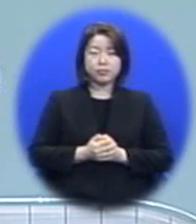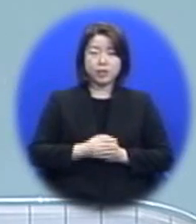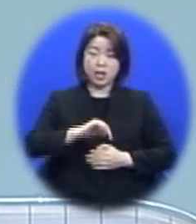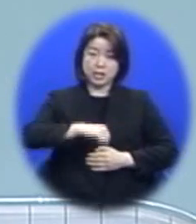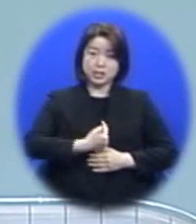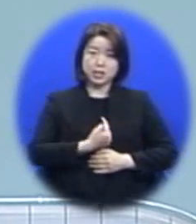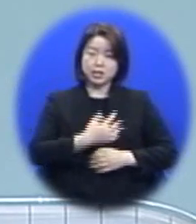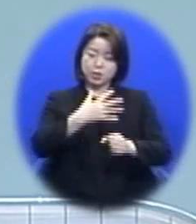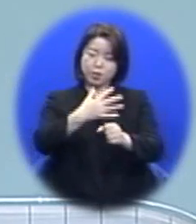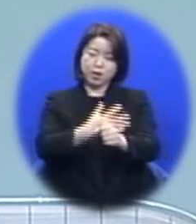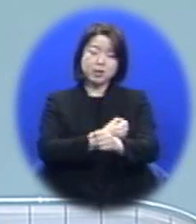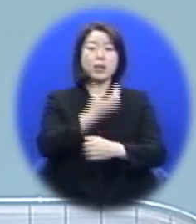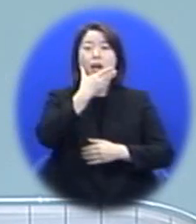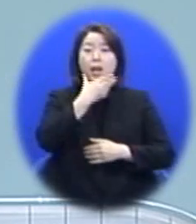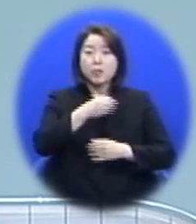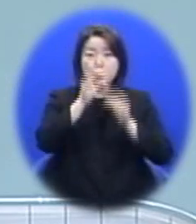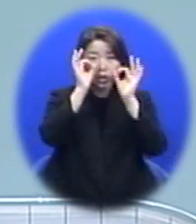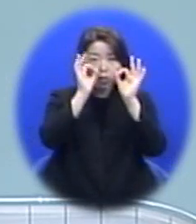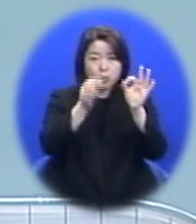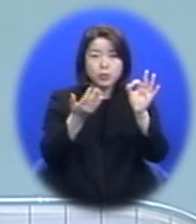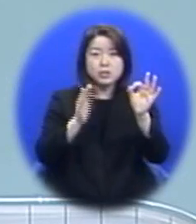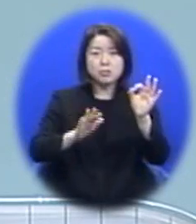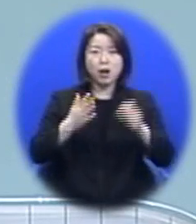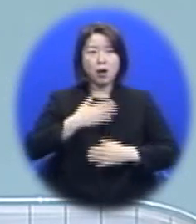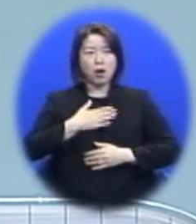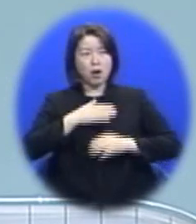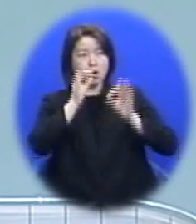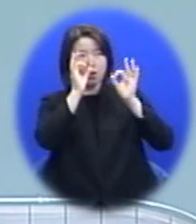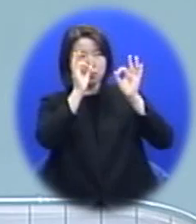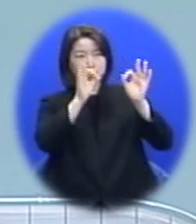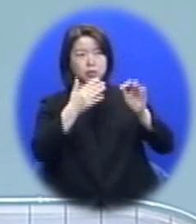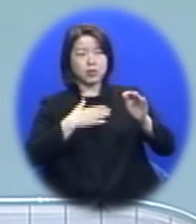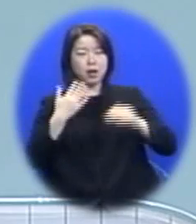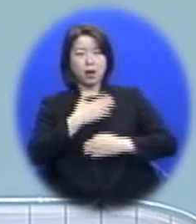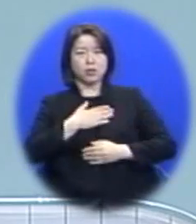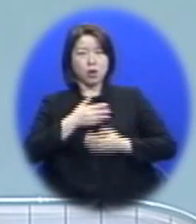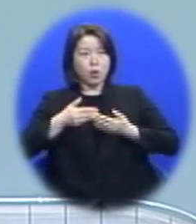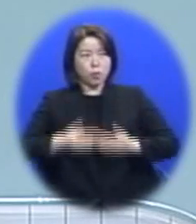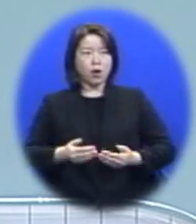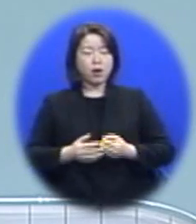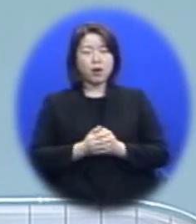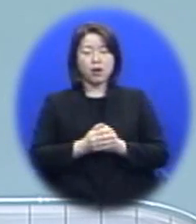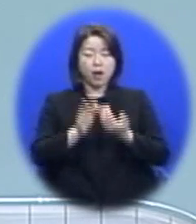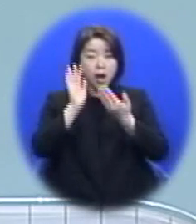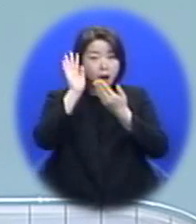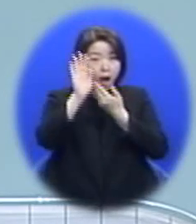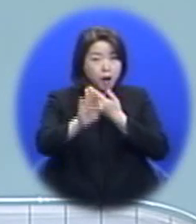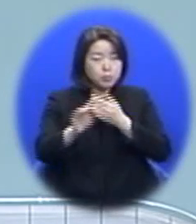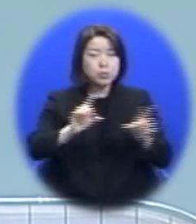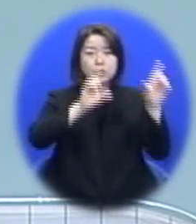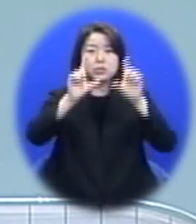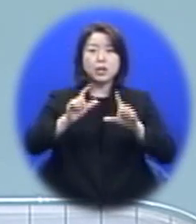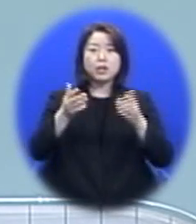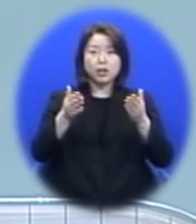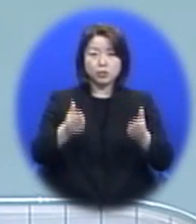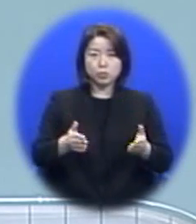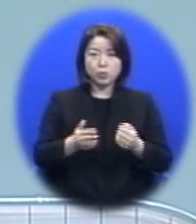본인은 굉장히 행복해 보였는데 저는 가슴이 철렁하더라. 앞으로 살아가는 동안 어려운 일 생기면